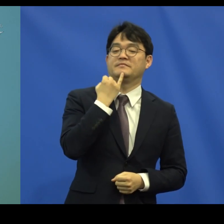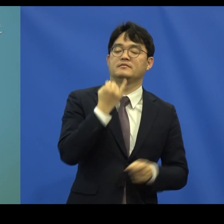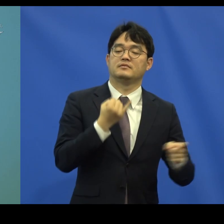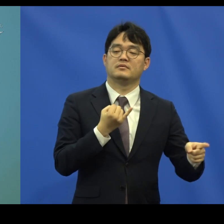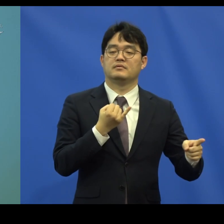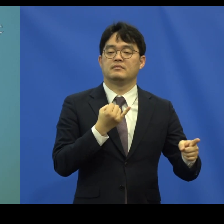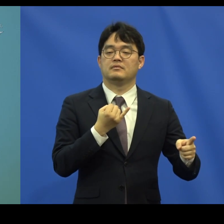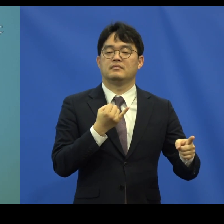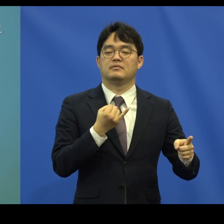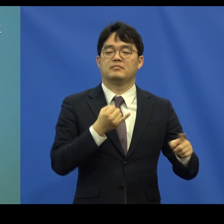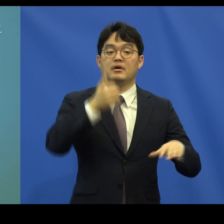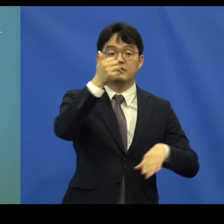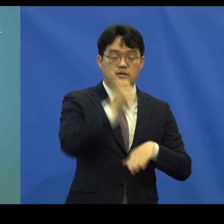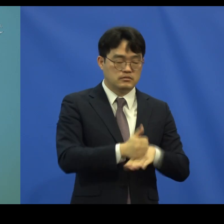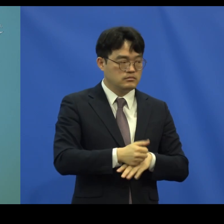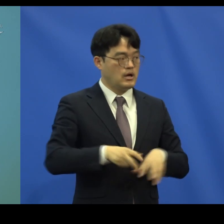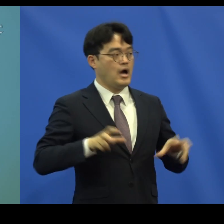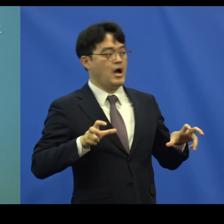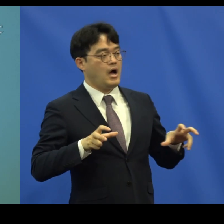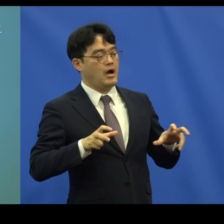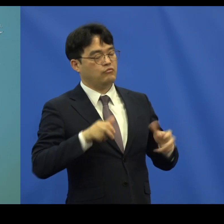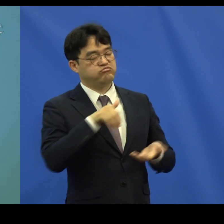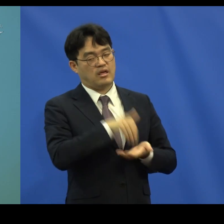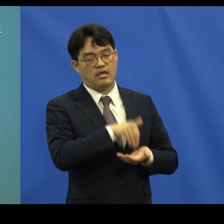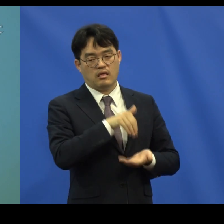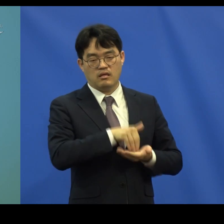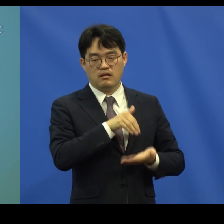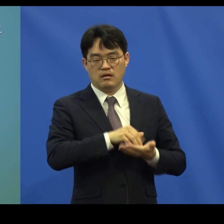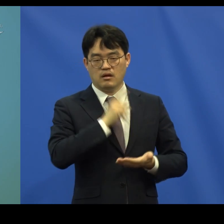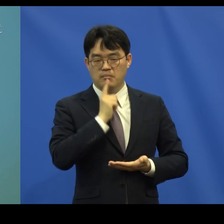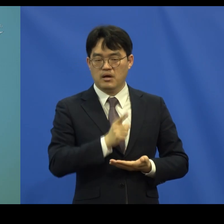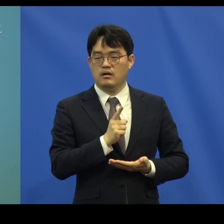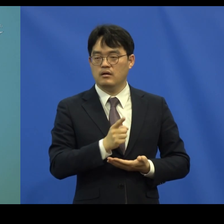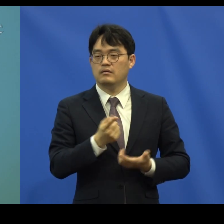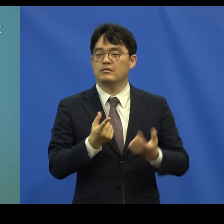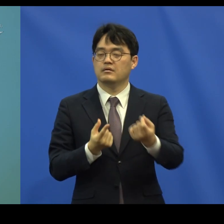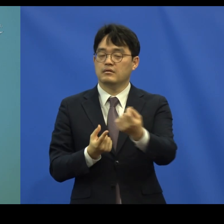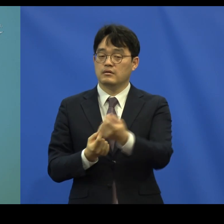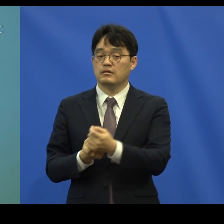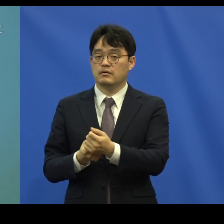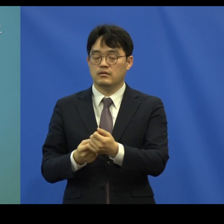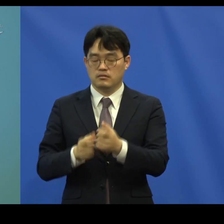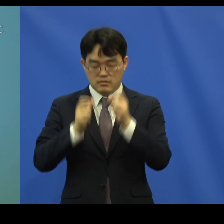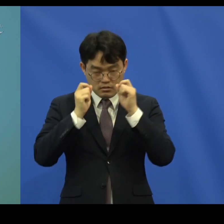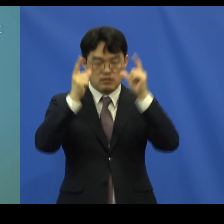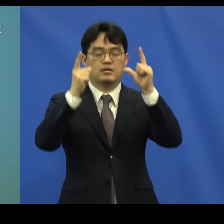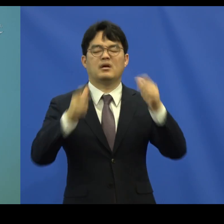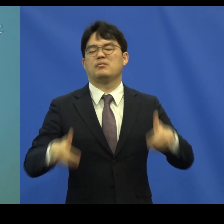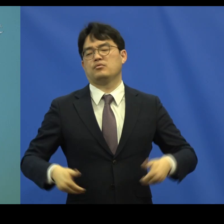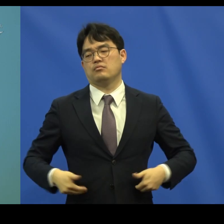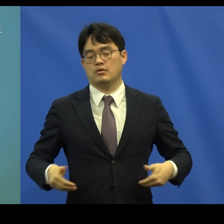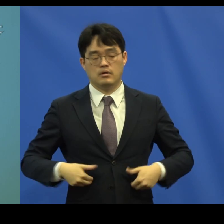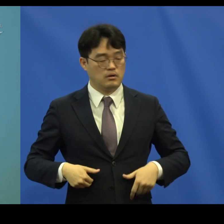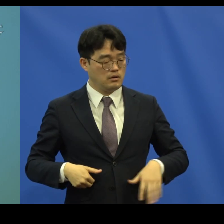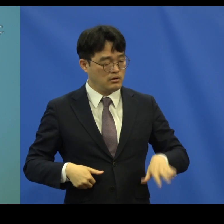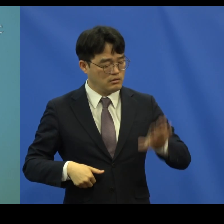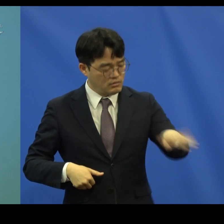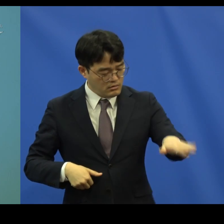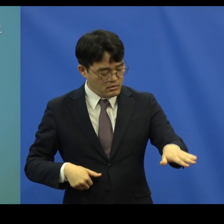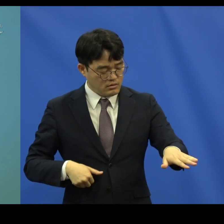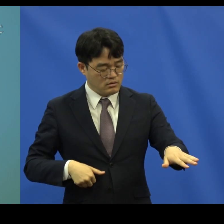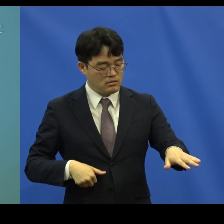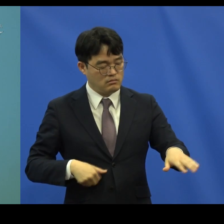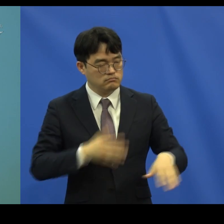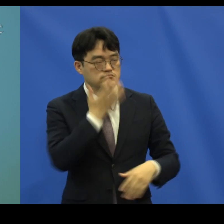안에 깨어있는 사람들이 있다는 거죠. 그 깨어있는 사람을 계속 깨어있어라, 이렇게 얘기하는 겁니다. 그리고 내 하나님 앞에